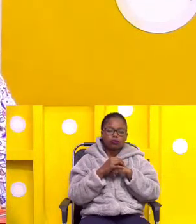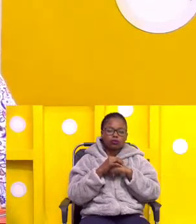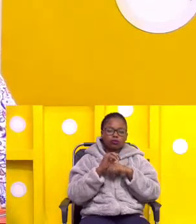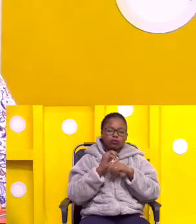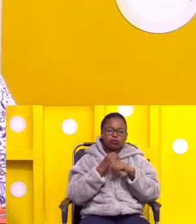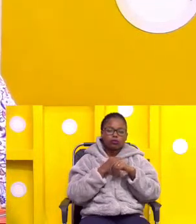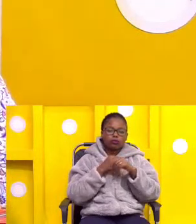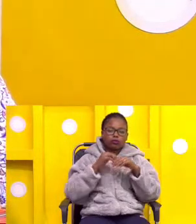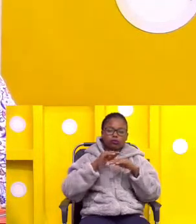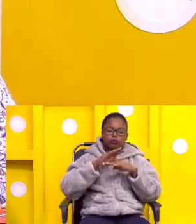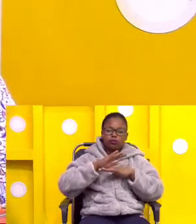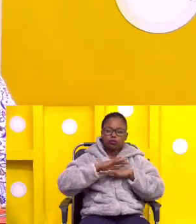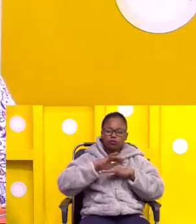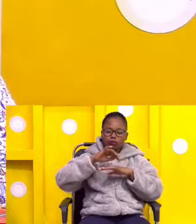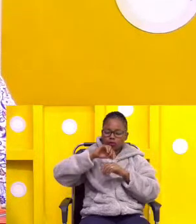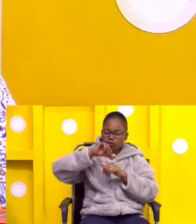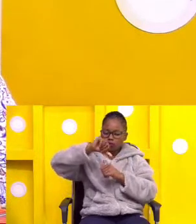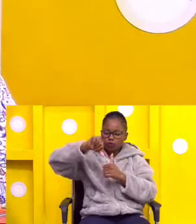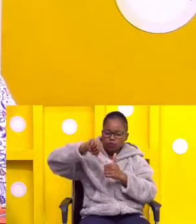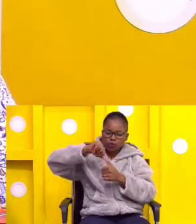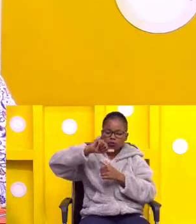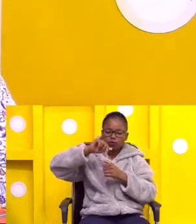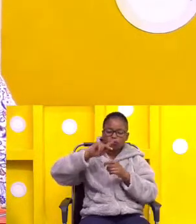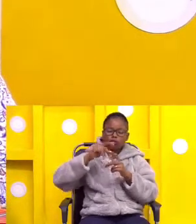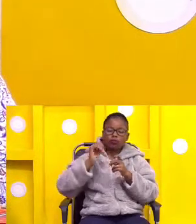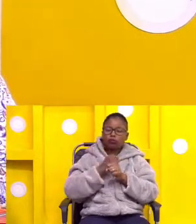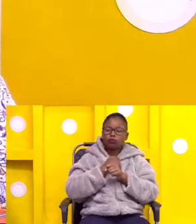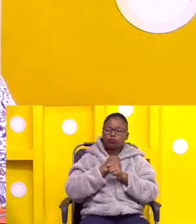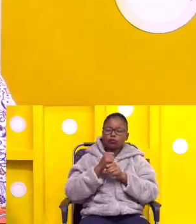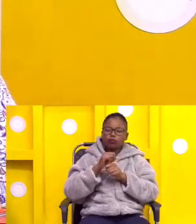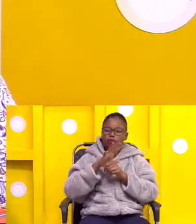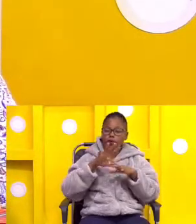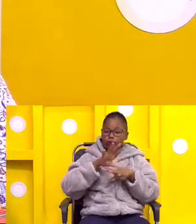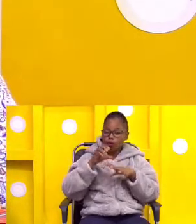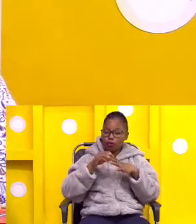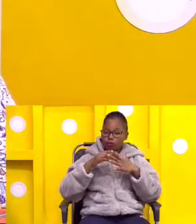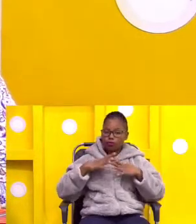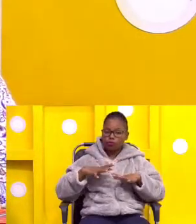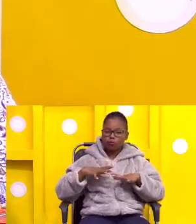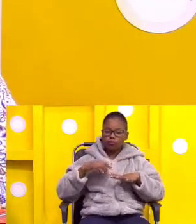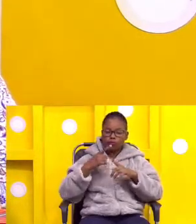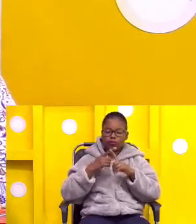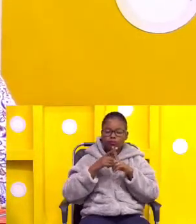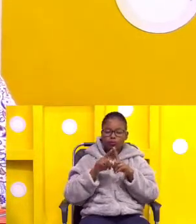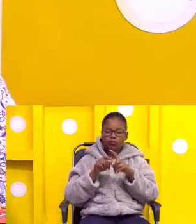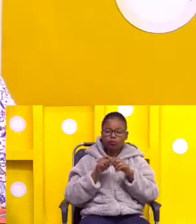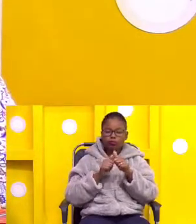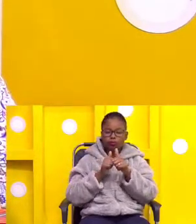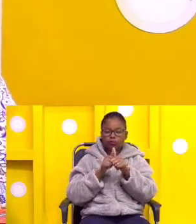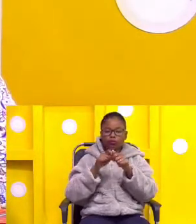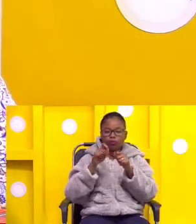tũtingĩiganĩra bildi-inĩ ĩmwe ithuothe no ũndũ ũrĩa ũgairwo nĩ ngai nĩ wega ũtaũkwo na ũmenye